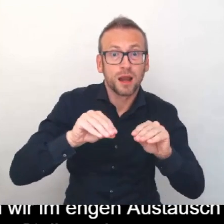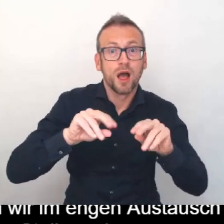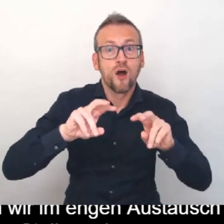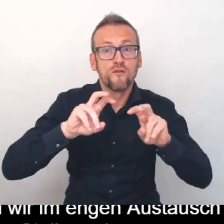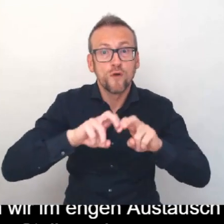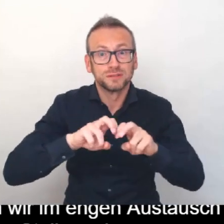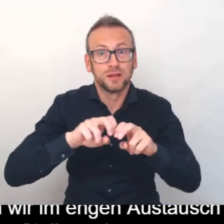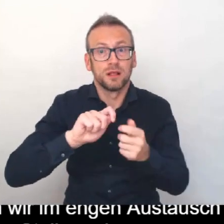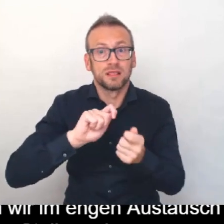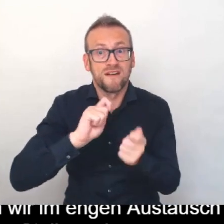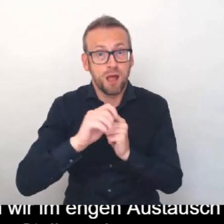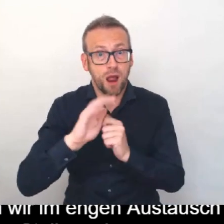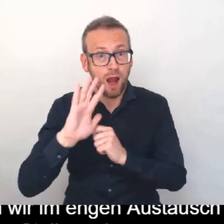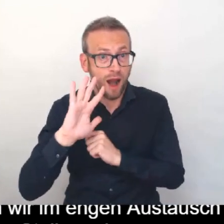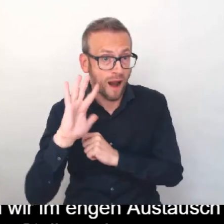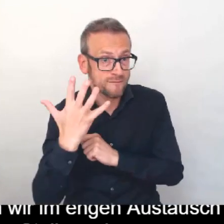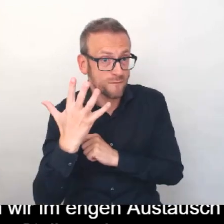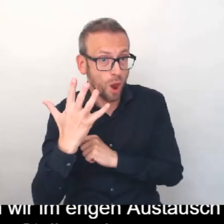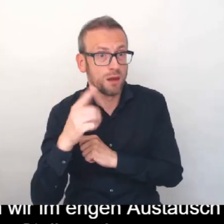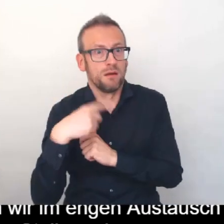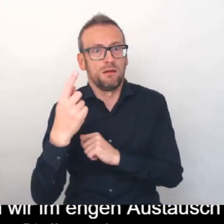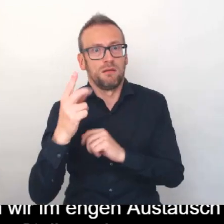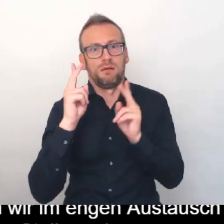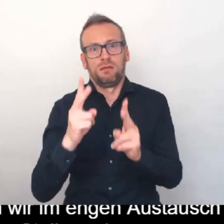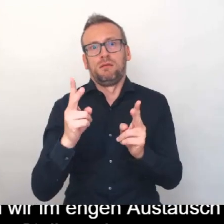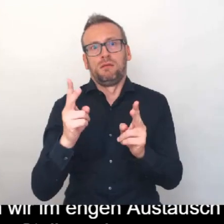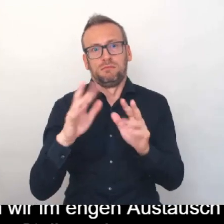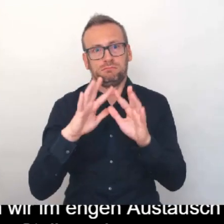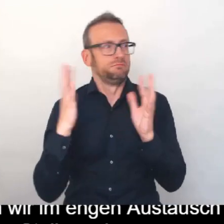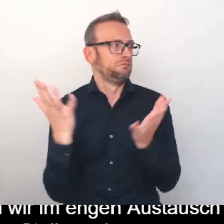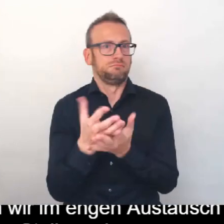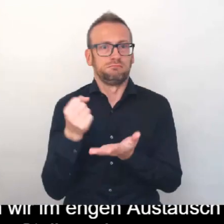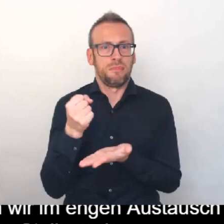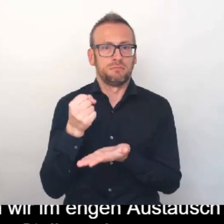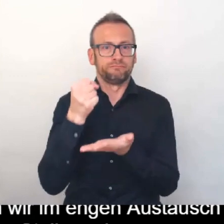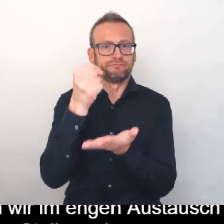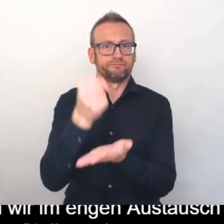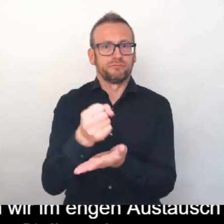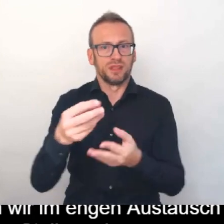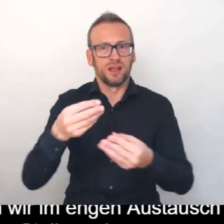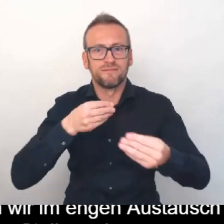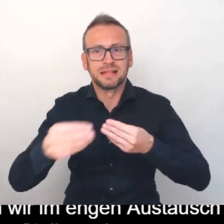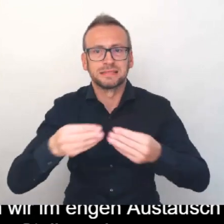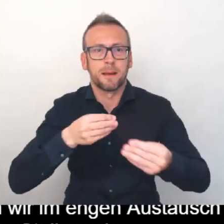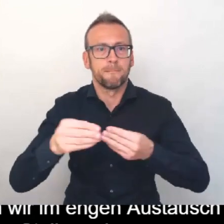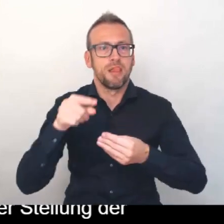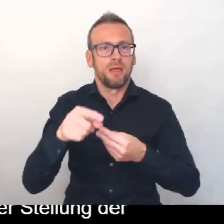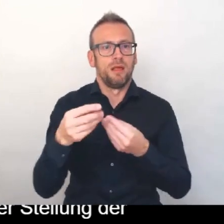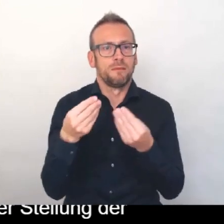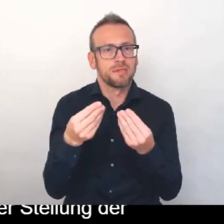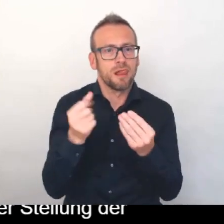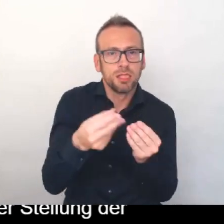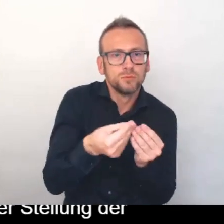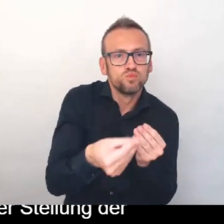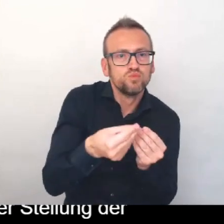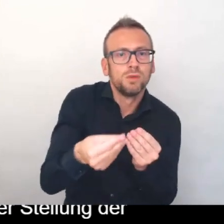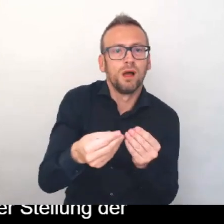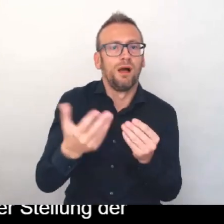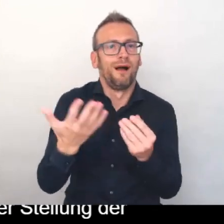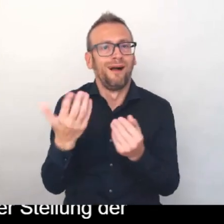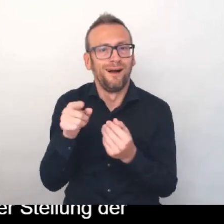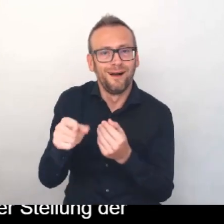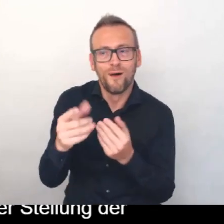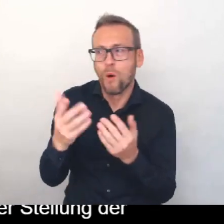Gäste heute abreisen. Offenbar ungetestet. Riskieren wir da ein zweites oder der Landkreis ein zweites Ischgl?